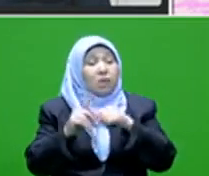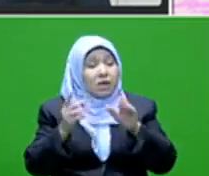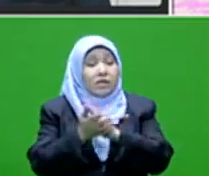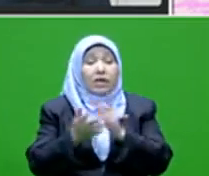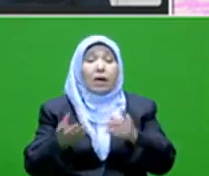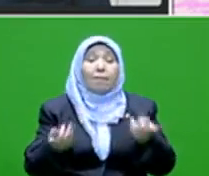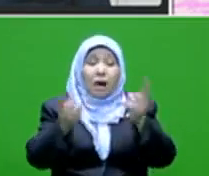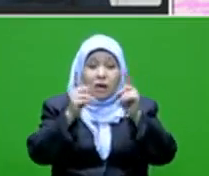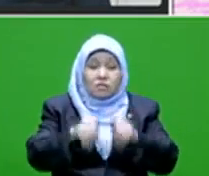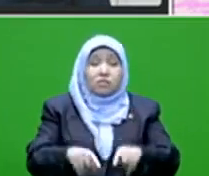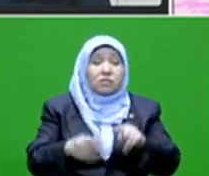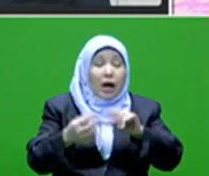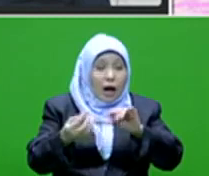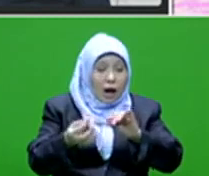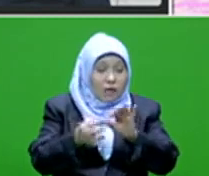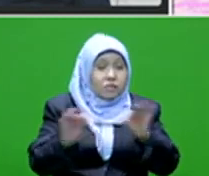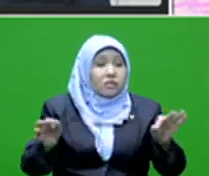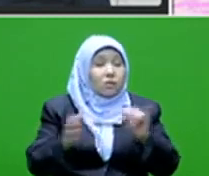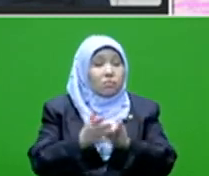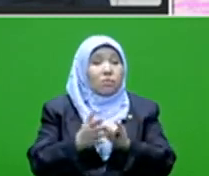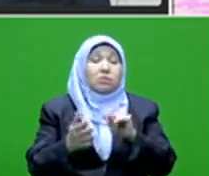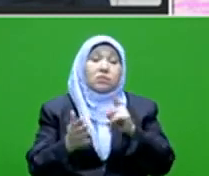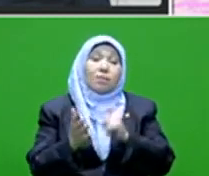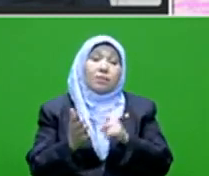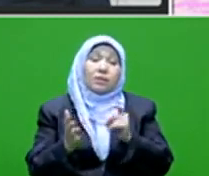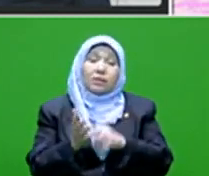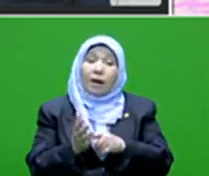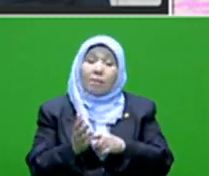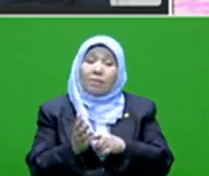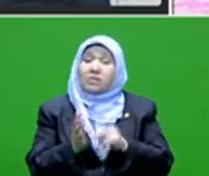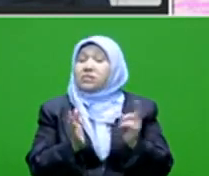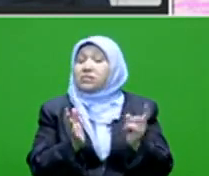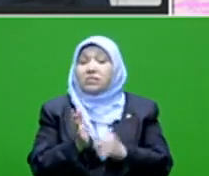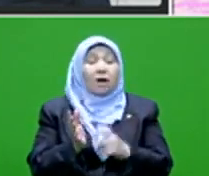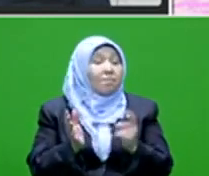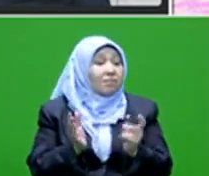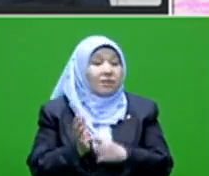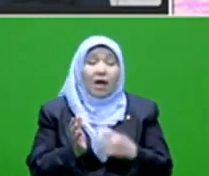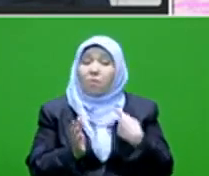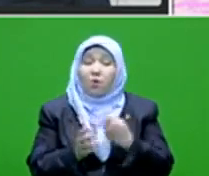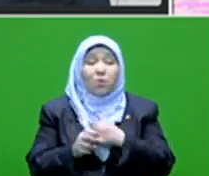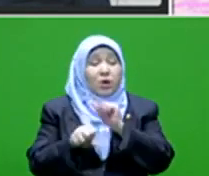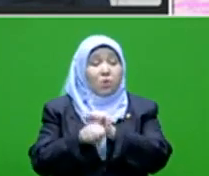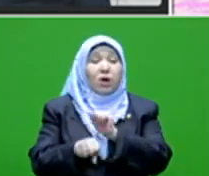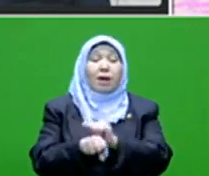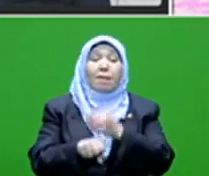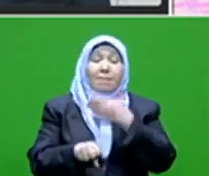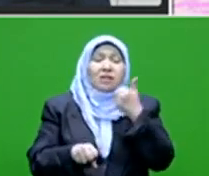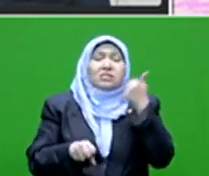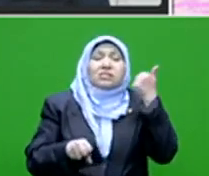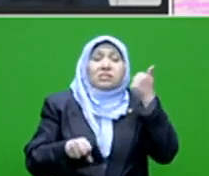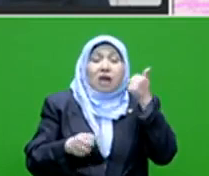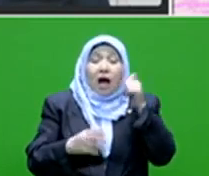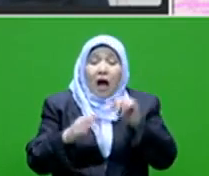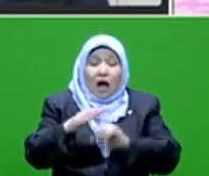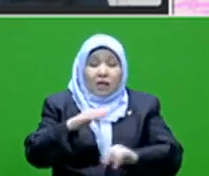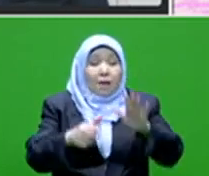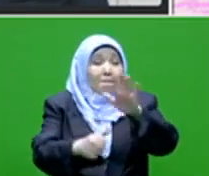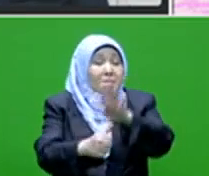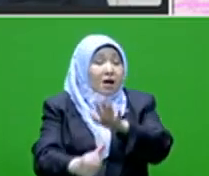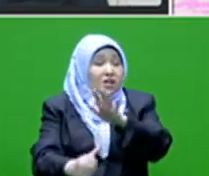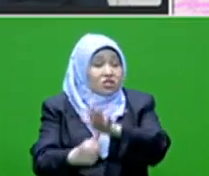peristiwa yang menyekat ni, sometimes, bahasa Inggeris dia kata apa? Sometimes we work best under pressure.